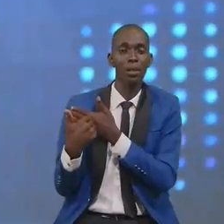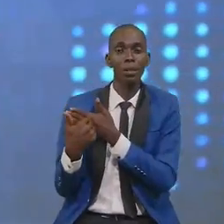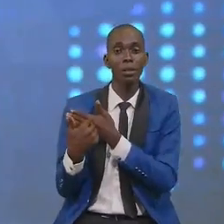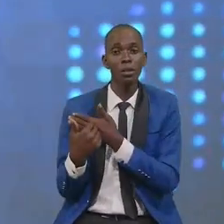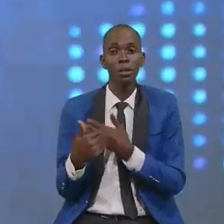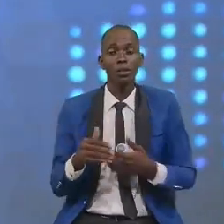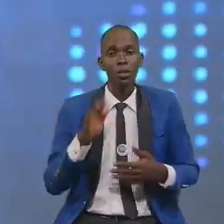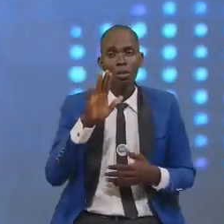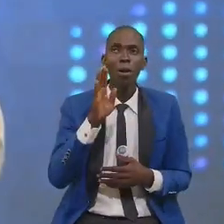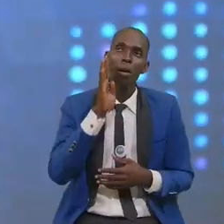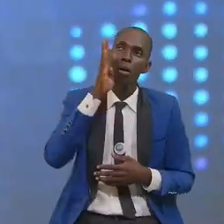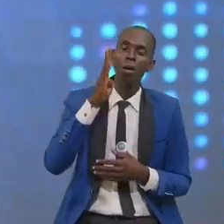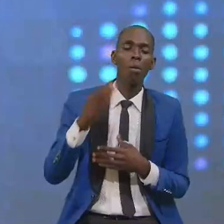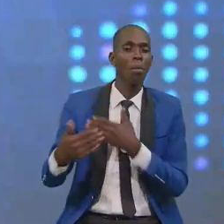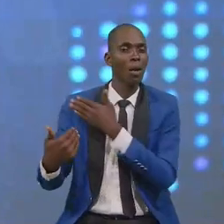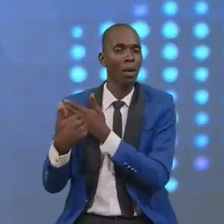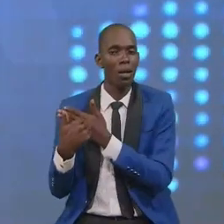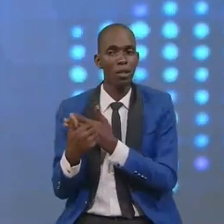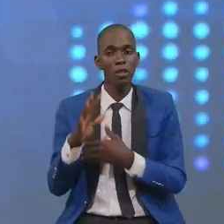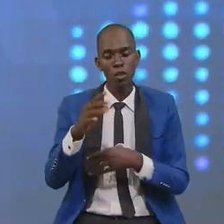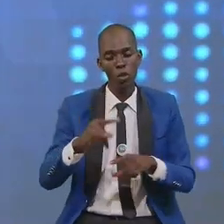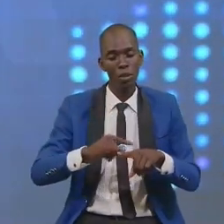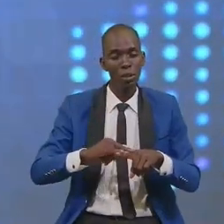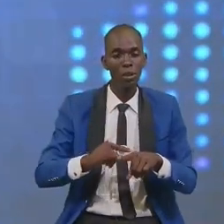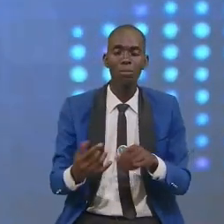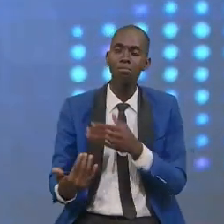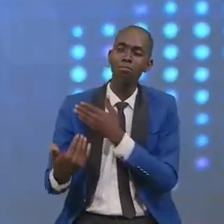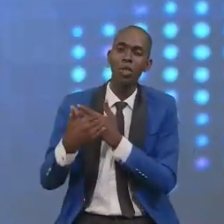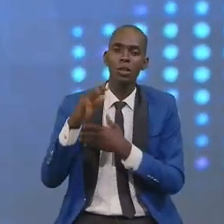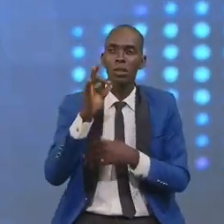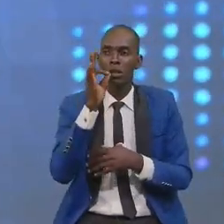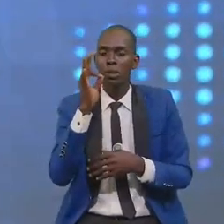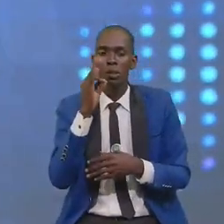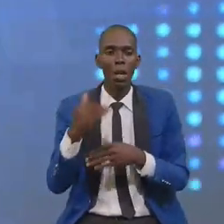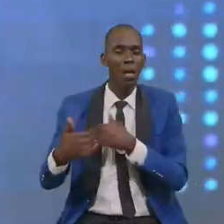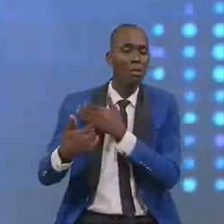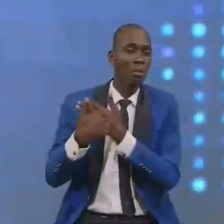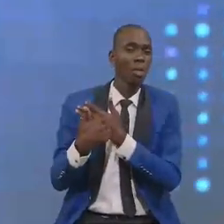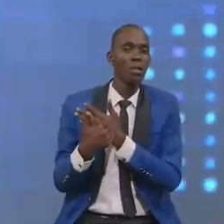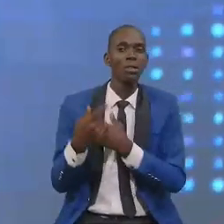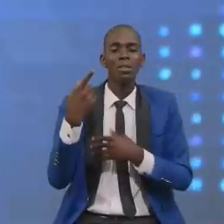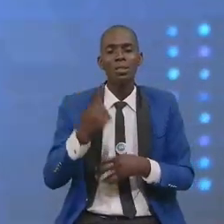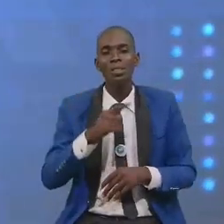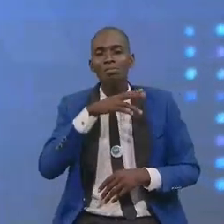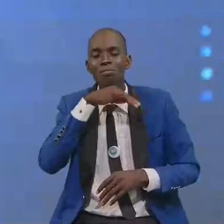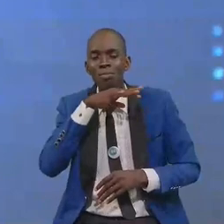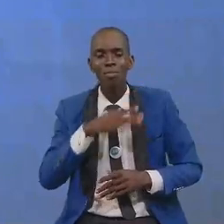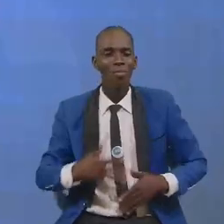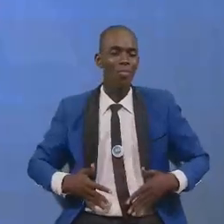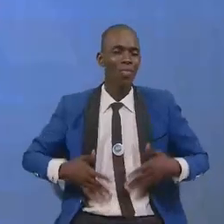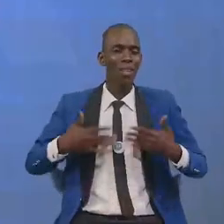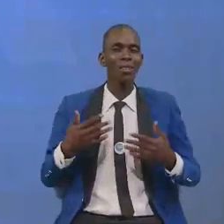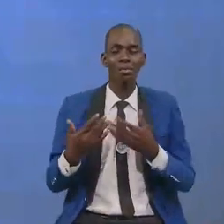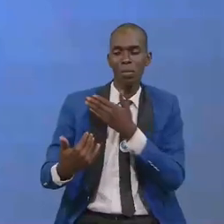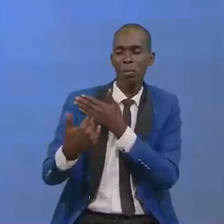l'alcool derrière toi derrière toi ton marijuana derrière toi ta vie sale derrière